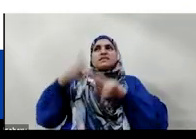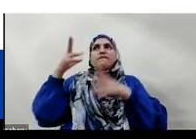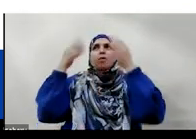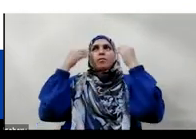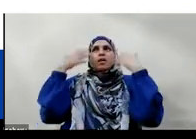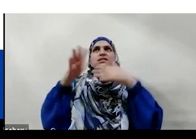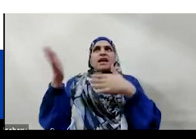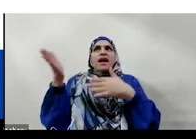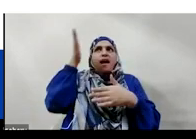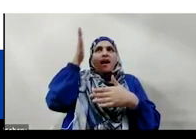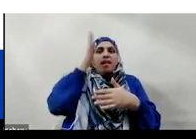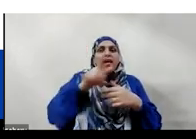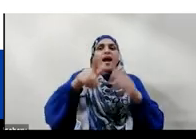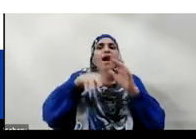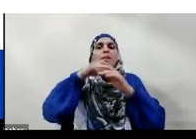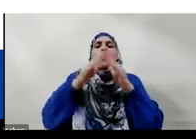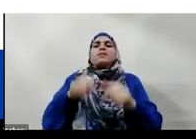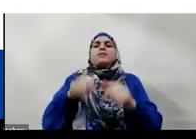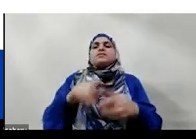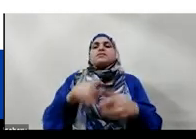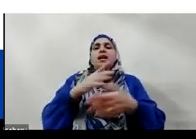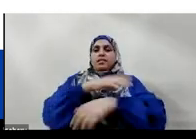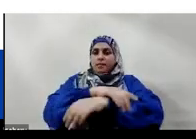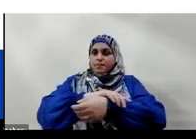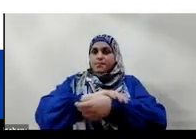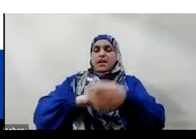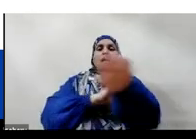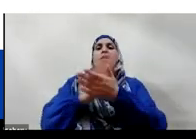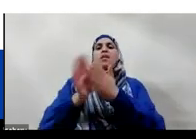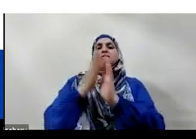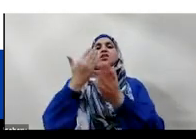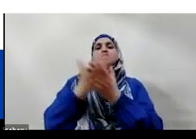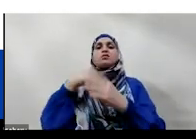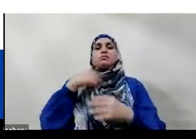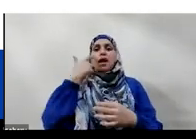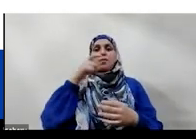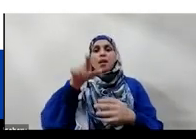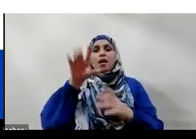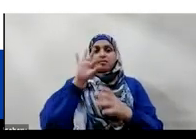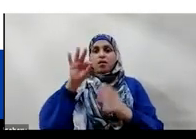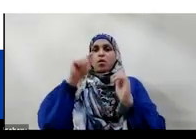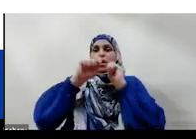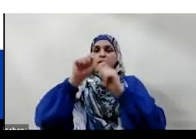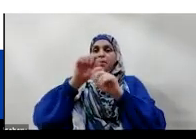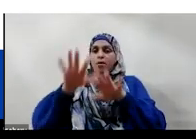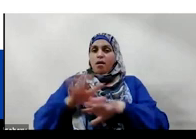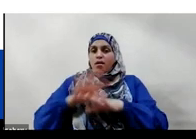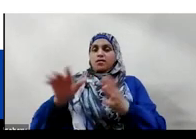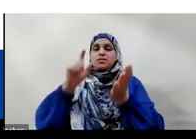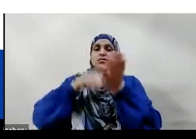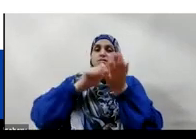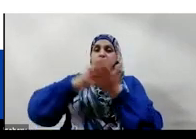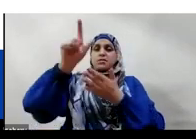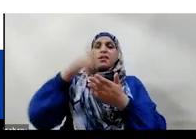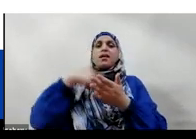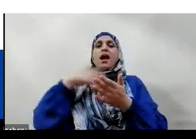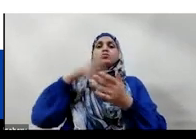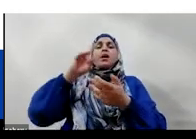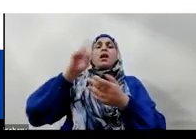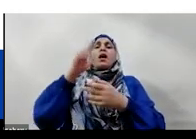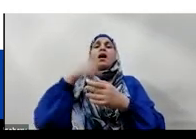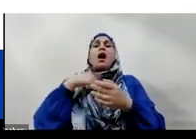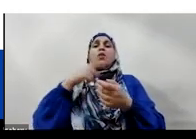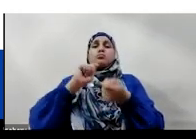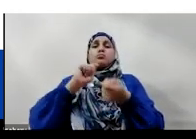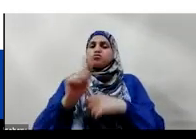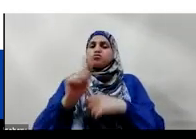وبمجرد تسليمي ابلكيشن على المجال ده ما اقدرش ان انا ارجع في الاختيار ده، وما اقدرش ان انا اغير المجال ده في اي مرحله من المراحل.